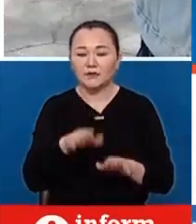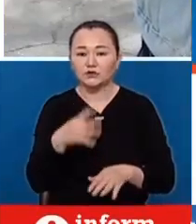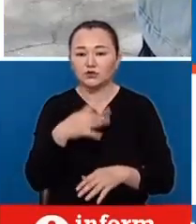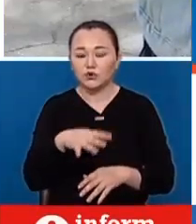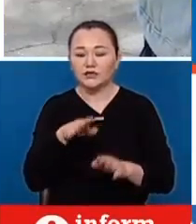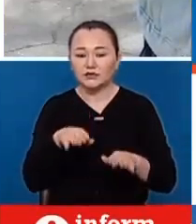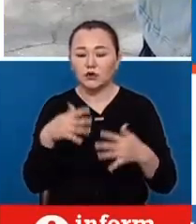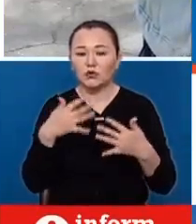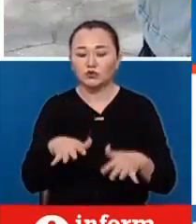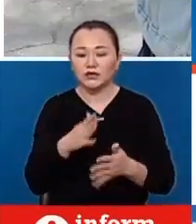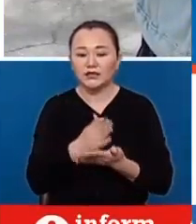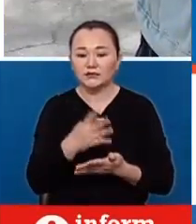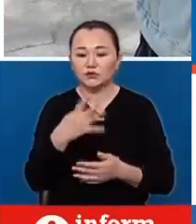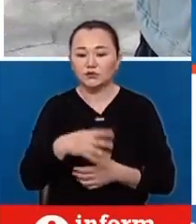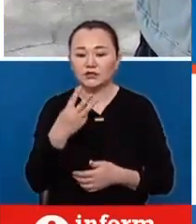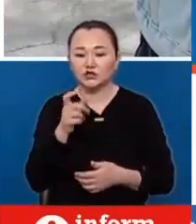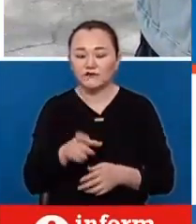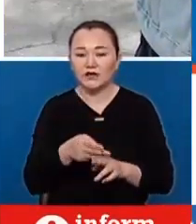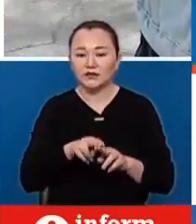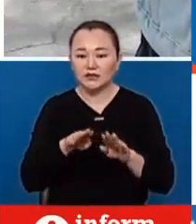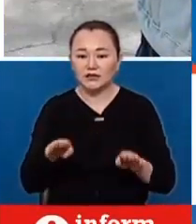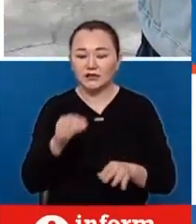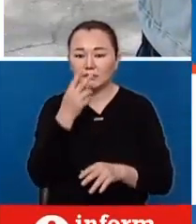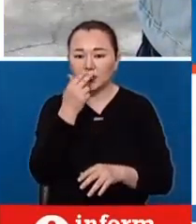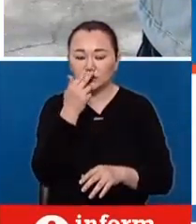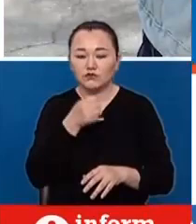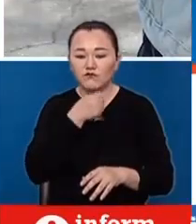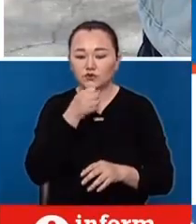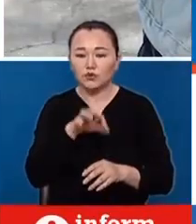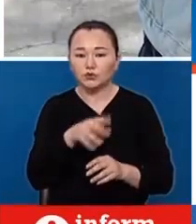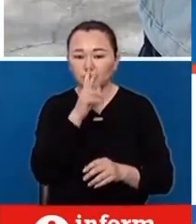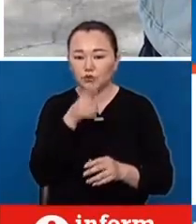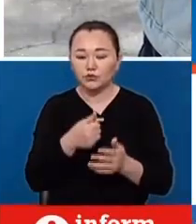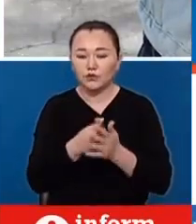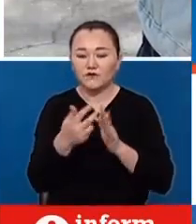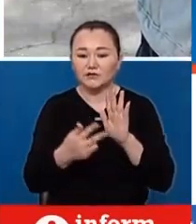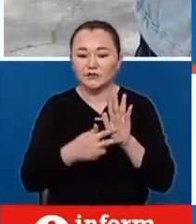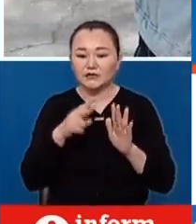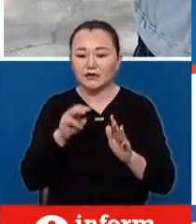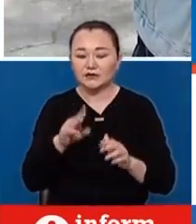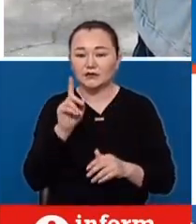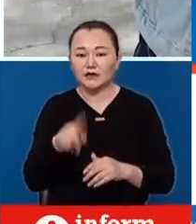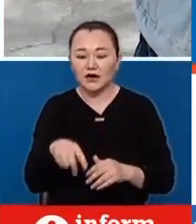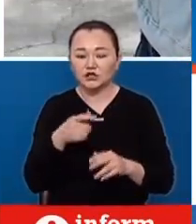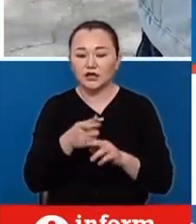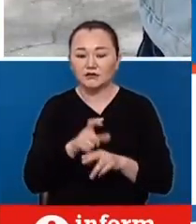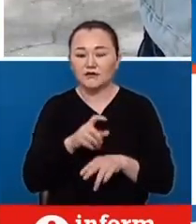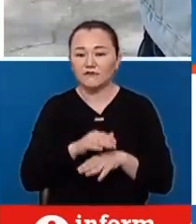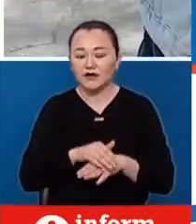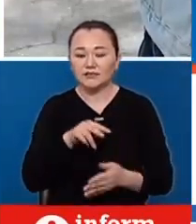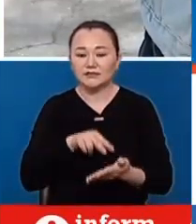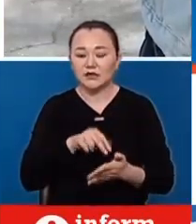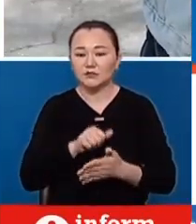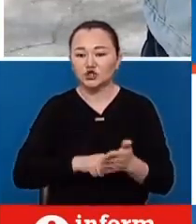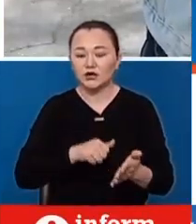здесь уже находится 43 человека. Это дети и подростки возраста от 3 до 18 лет. Но даже не этот факт стал